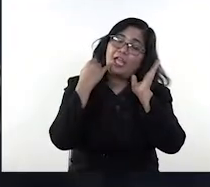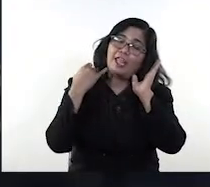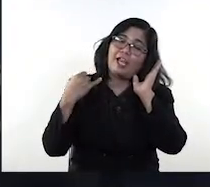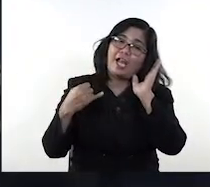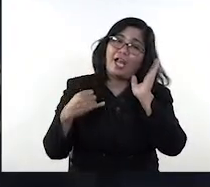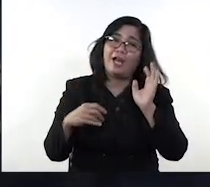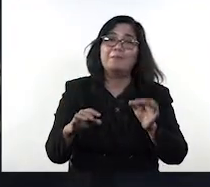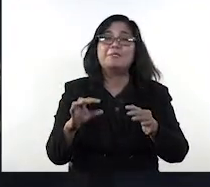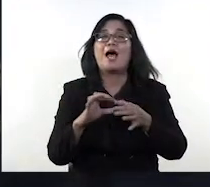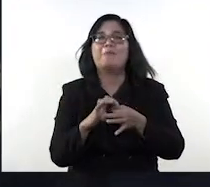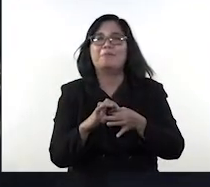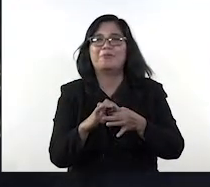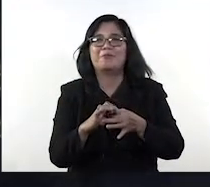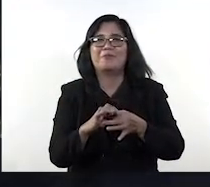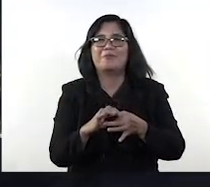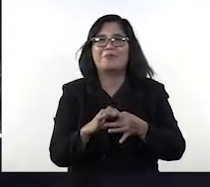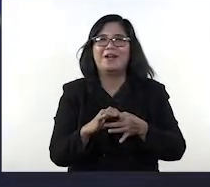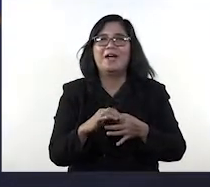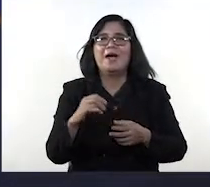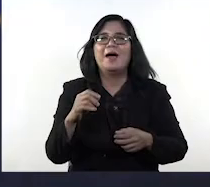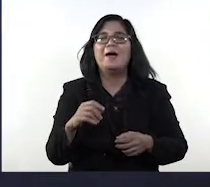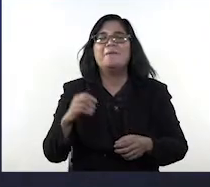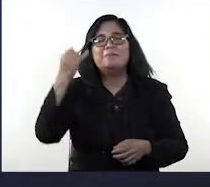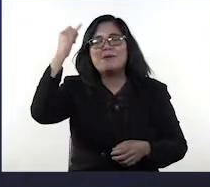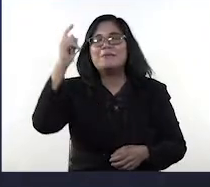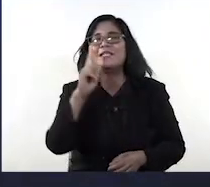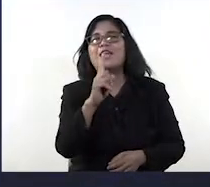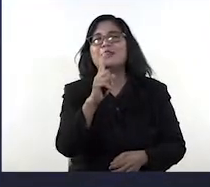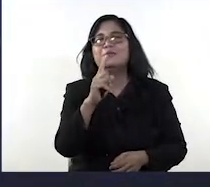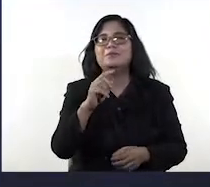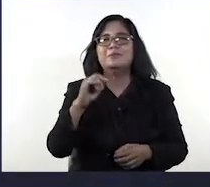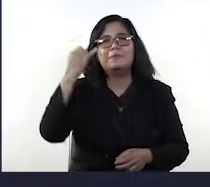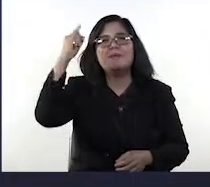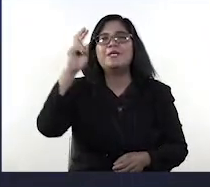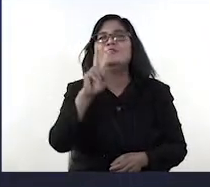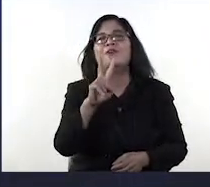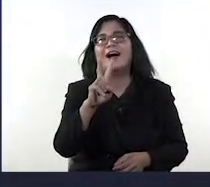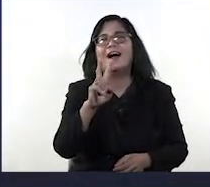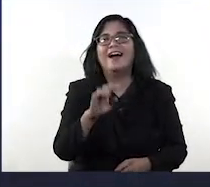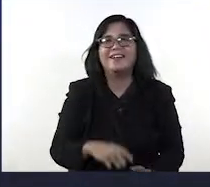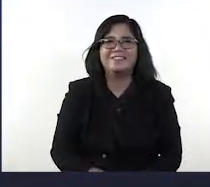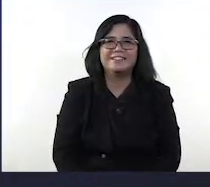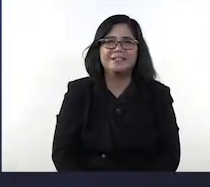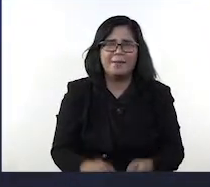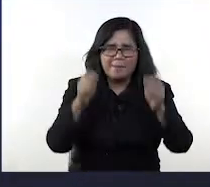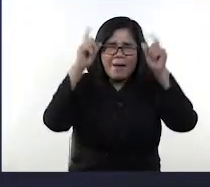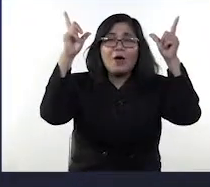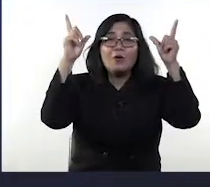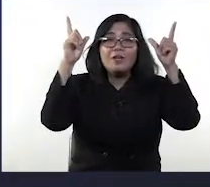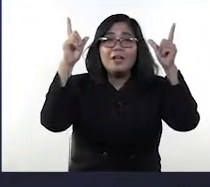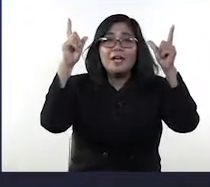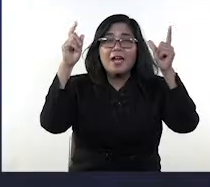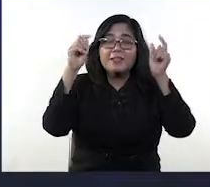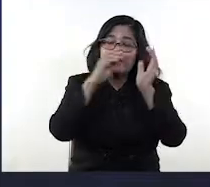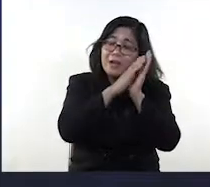bersambung Hah Saya pernah satu kali mimpi apa sih maksud saya kebangun pasti tidur